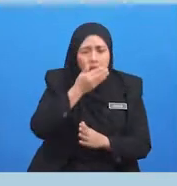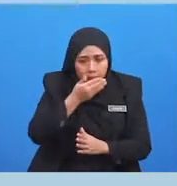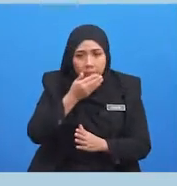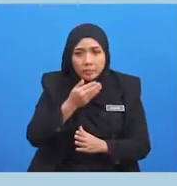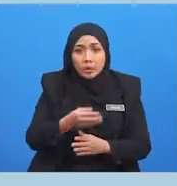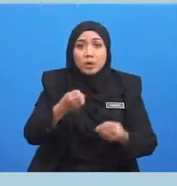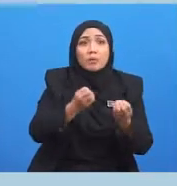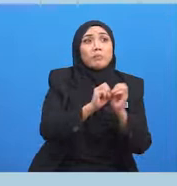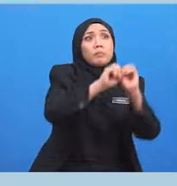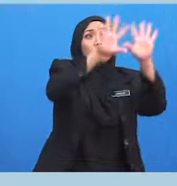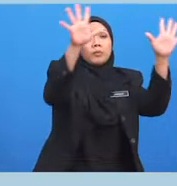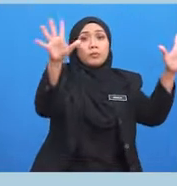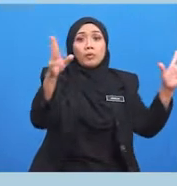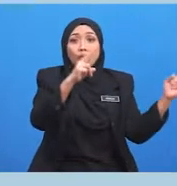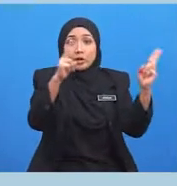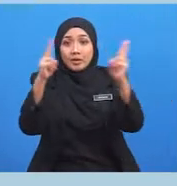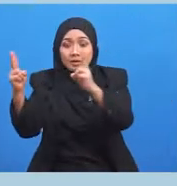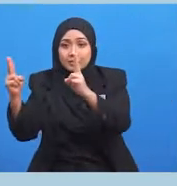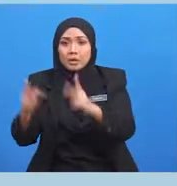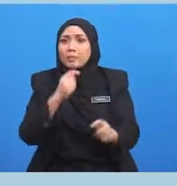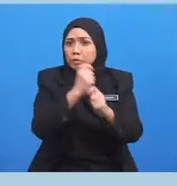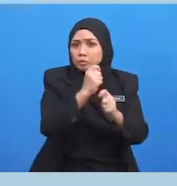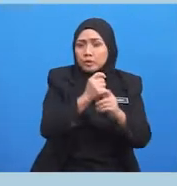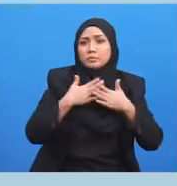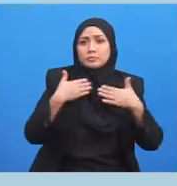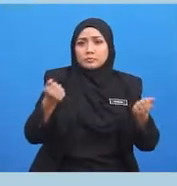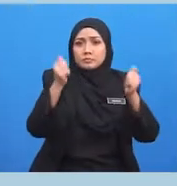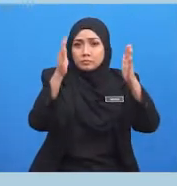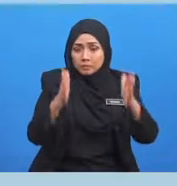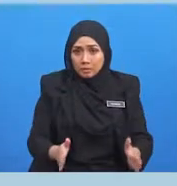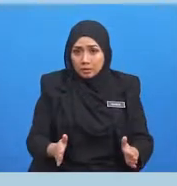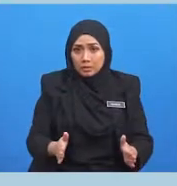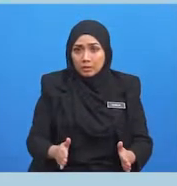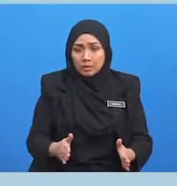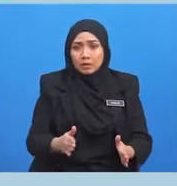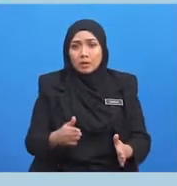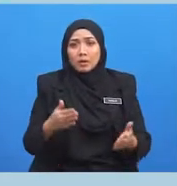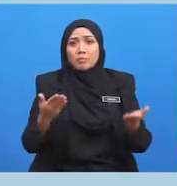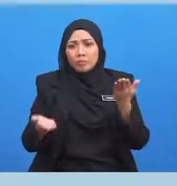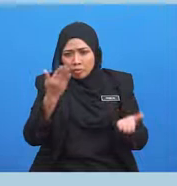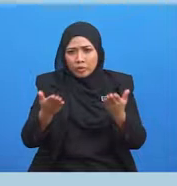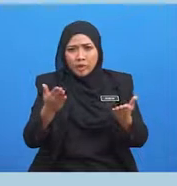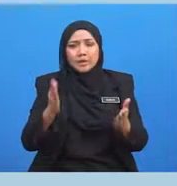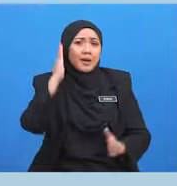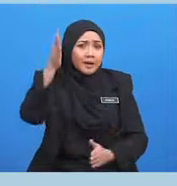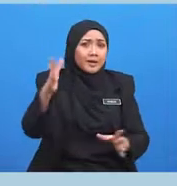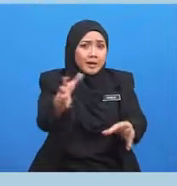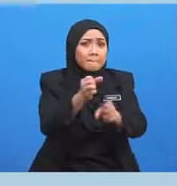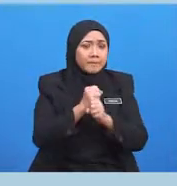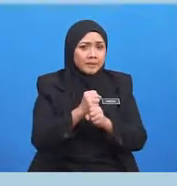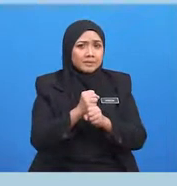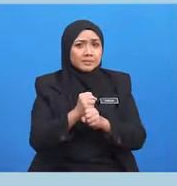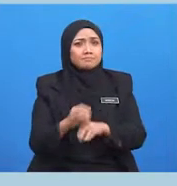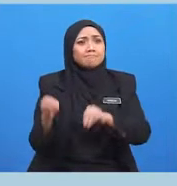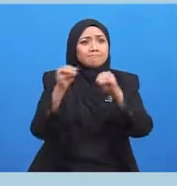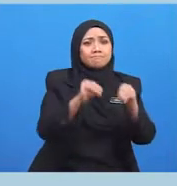udara. Petugas kesihatan cenderung untuk mendapat jangkitan virus ini